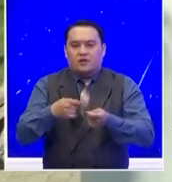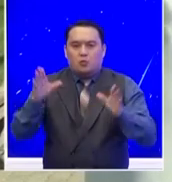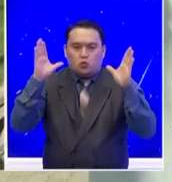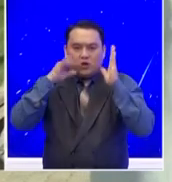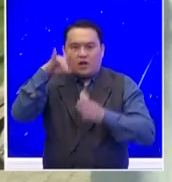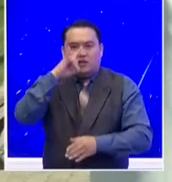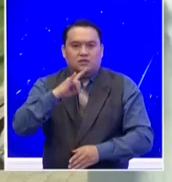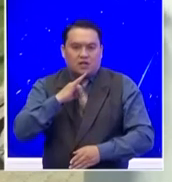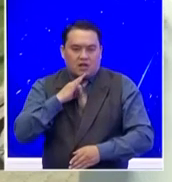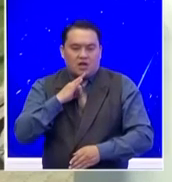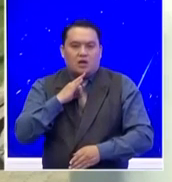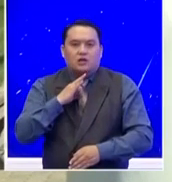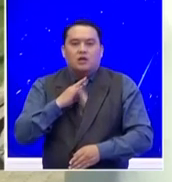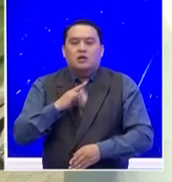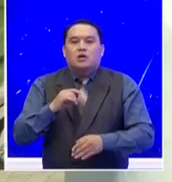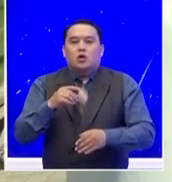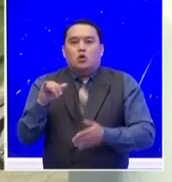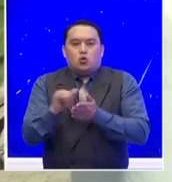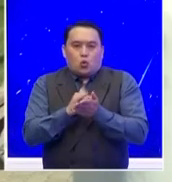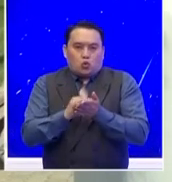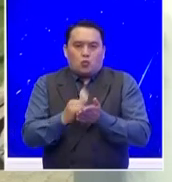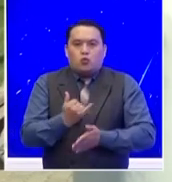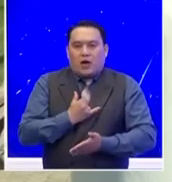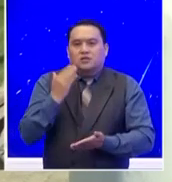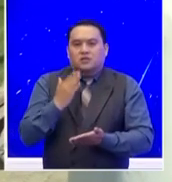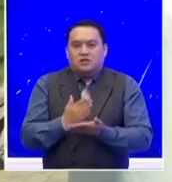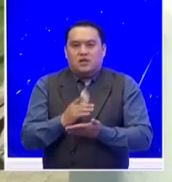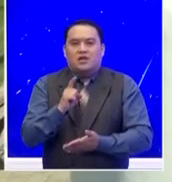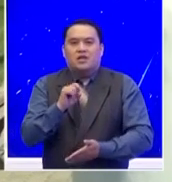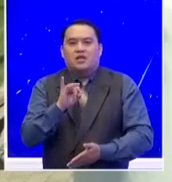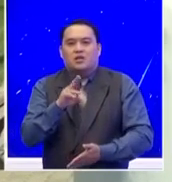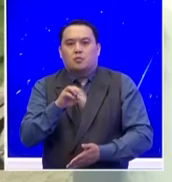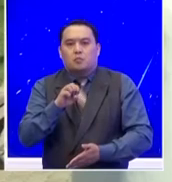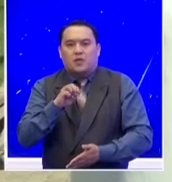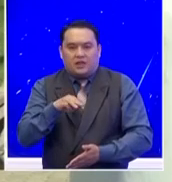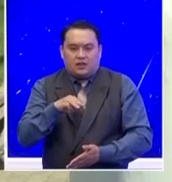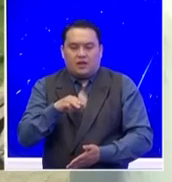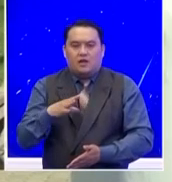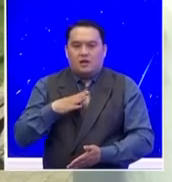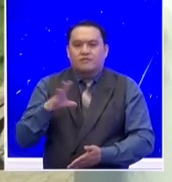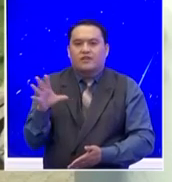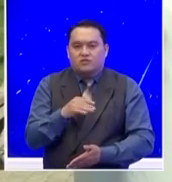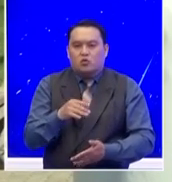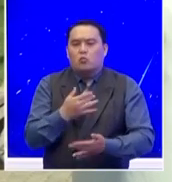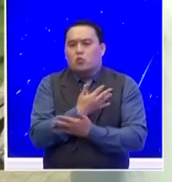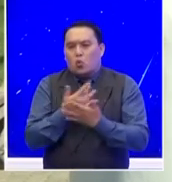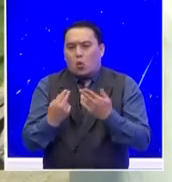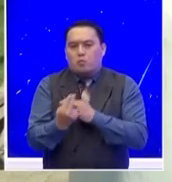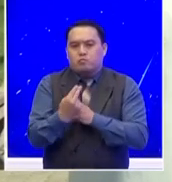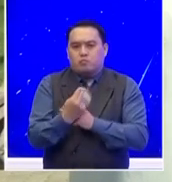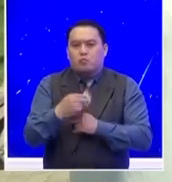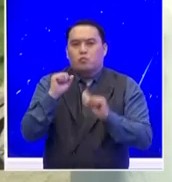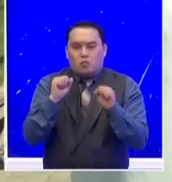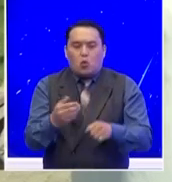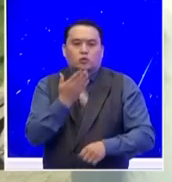мусульман Казахстана. Также на платформе YouTube у нас есть канал Хикмет ТВ. Там есть множество видеоуроков, которые помогут во